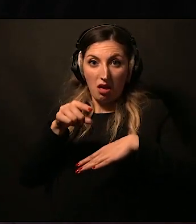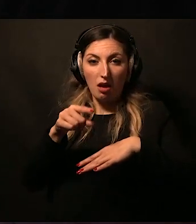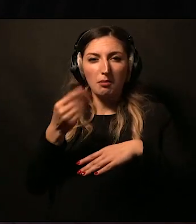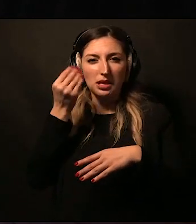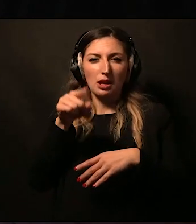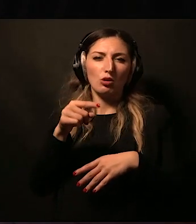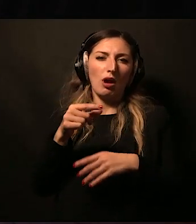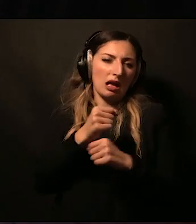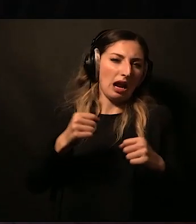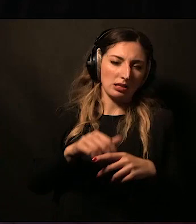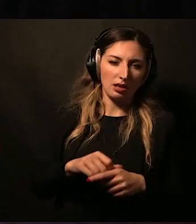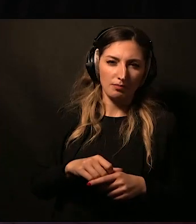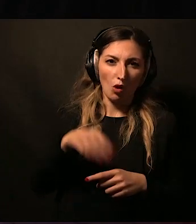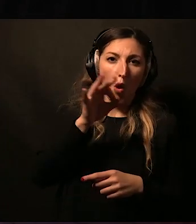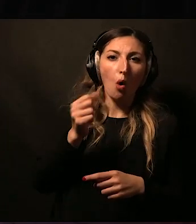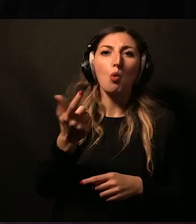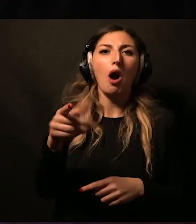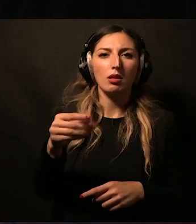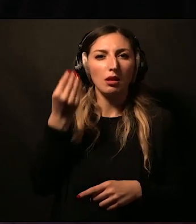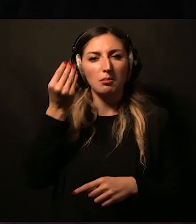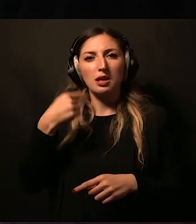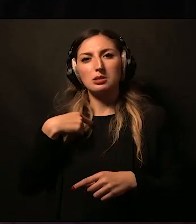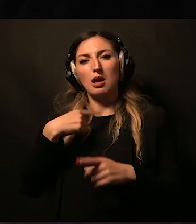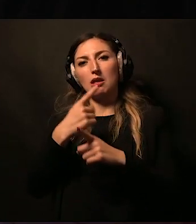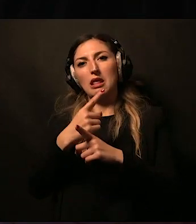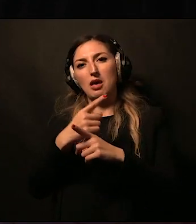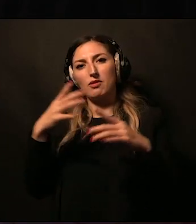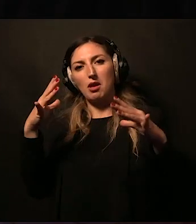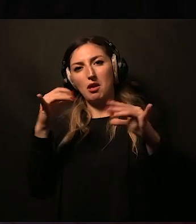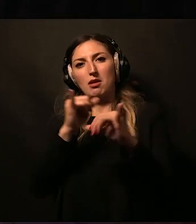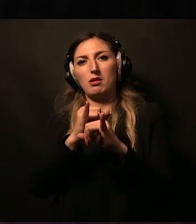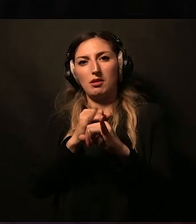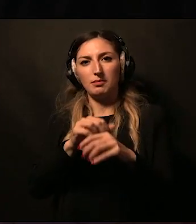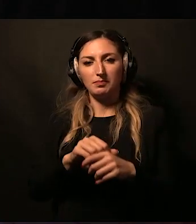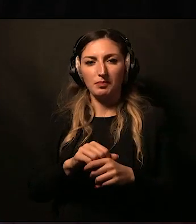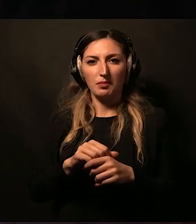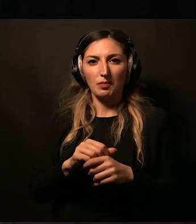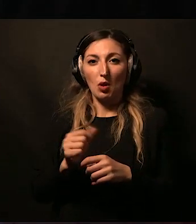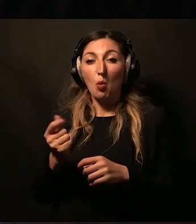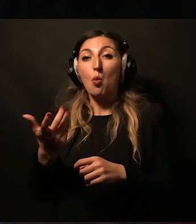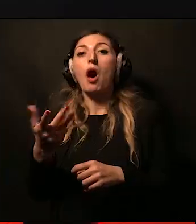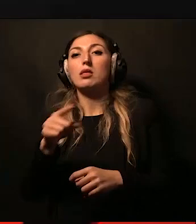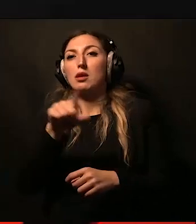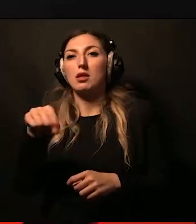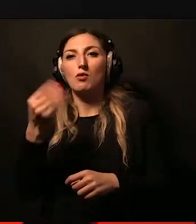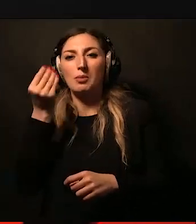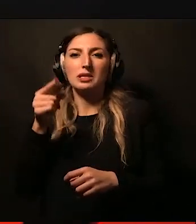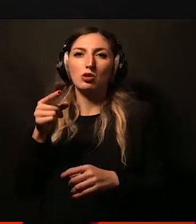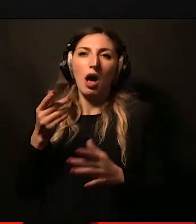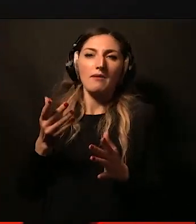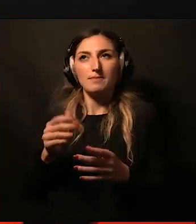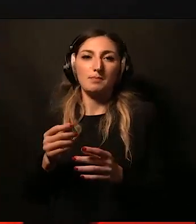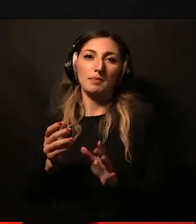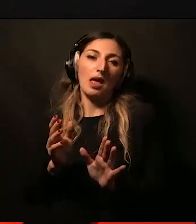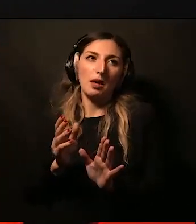hanno pensato subito che dovrei dimagrire e quanti si sono giustificati immediatamente dicendo No ok però è un